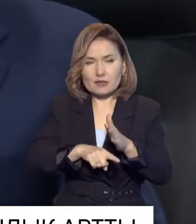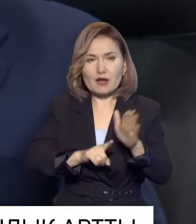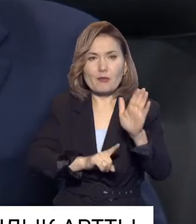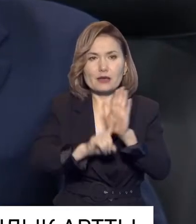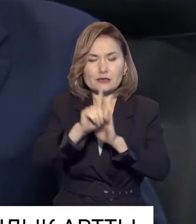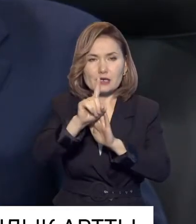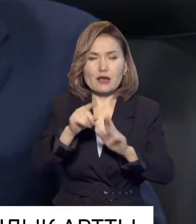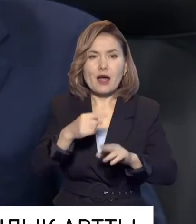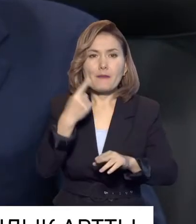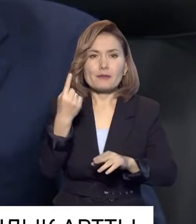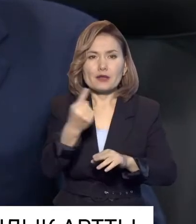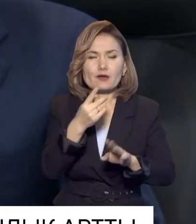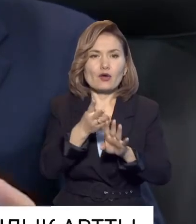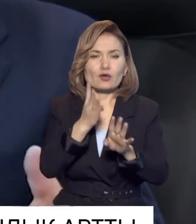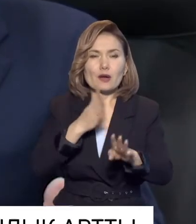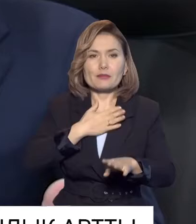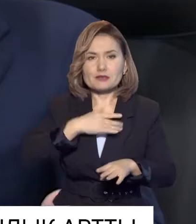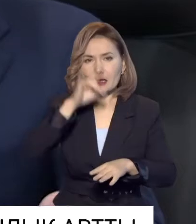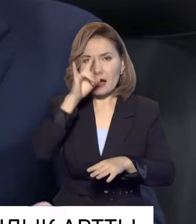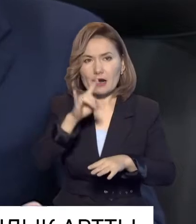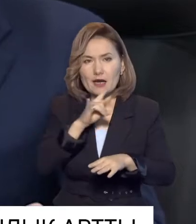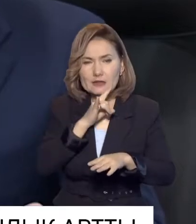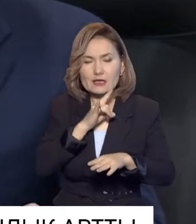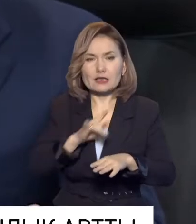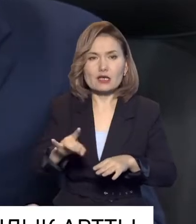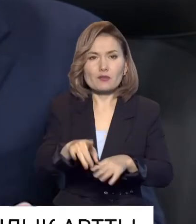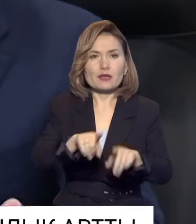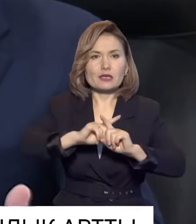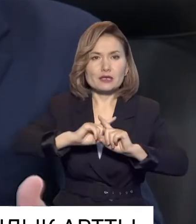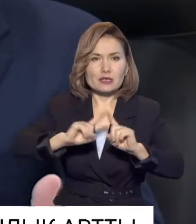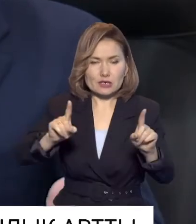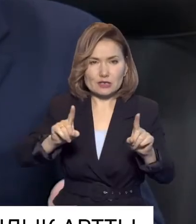біріншіден осы біздің еліміздің өзі ерекшелігі,